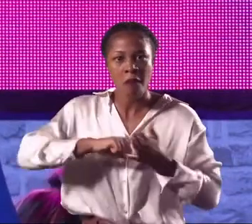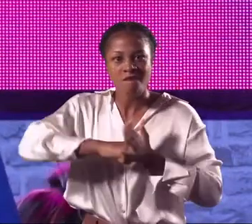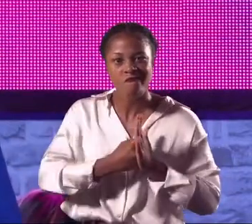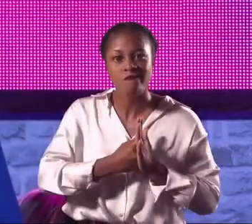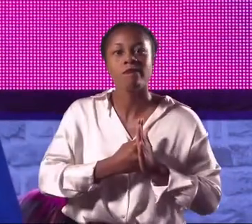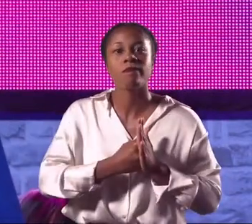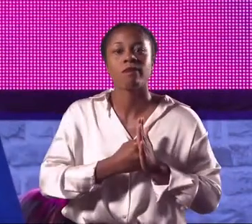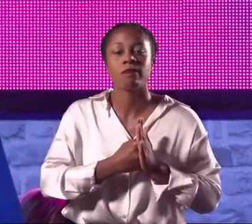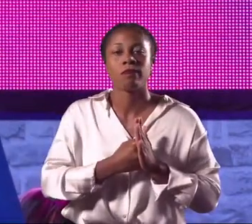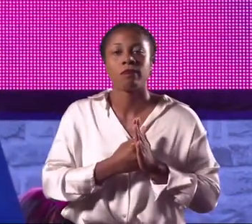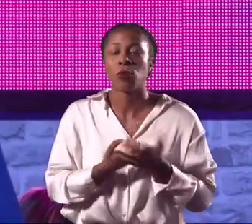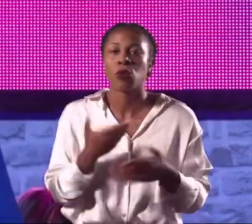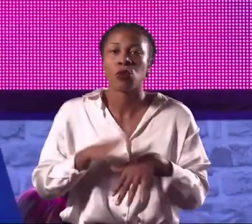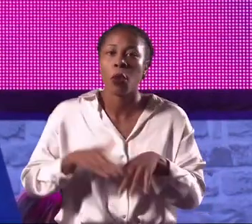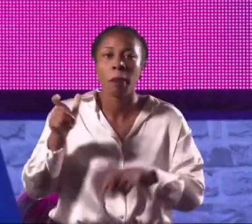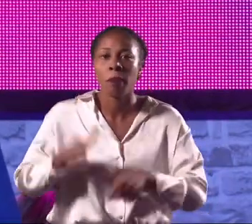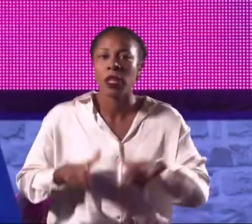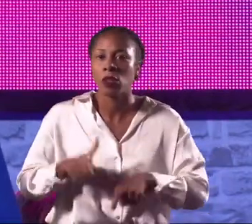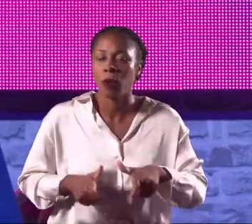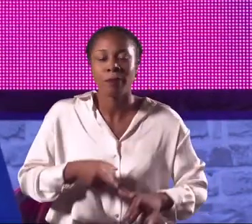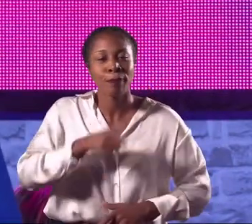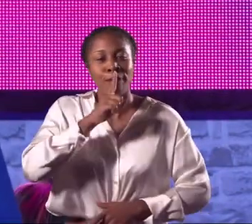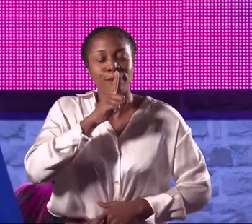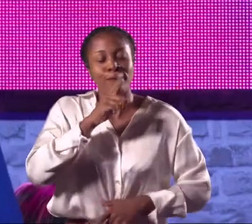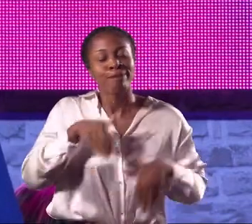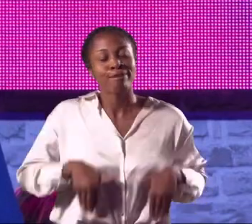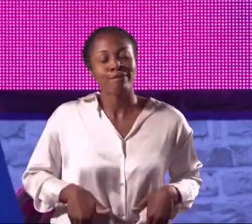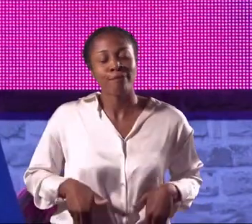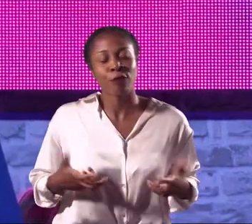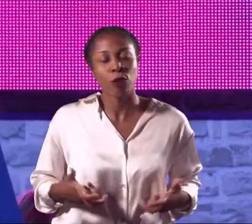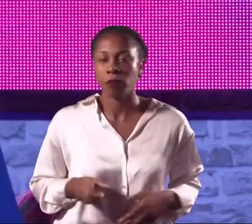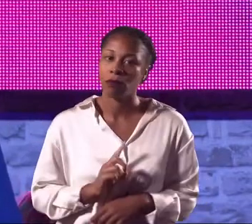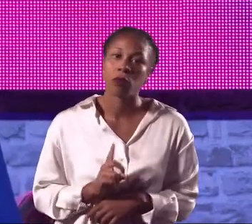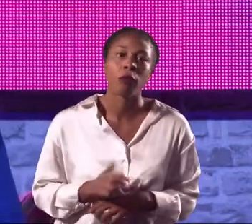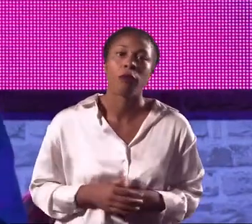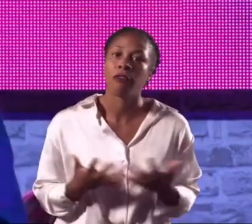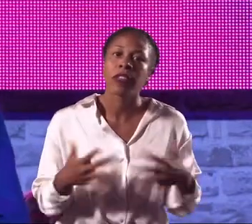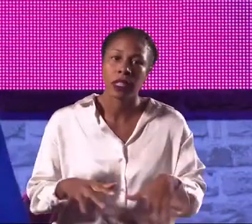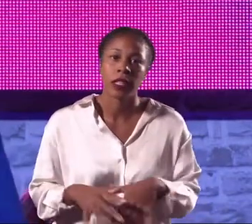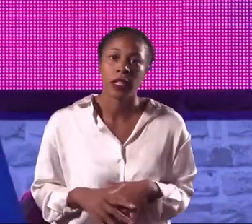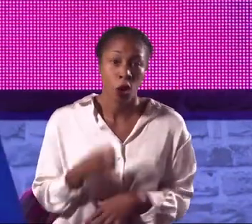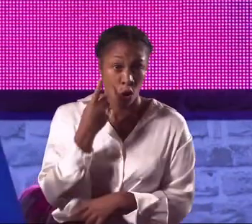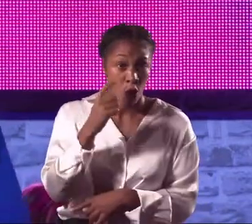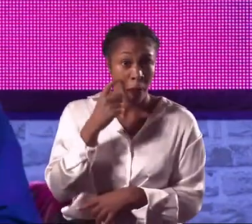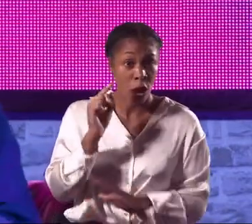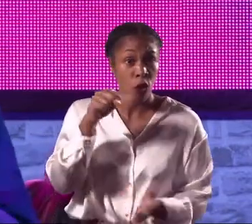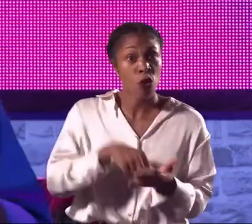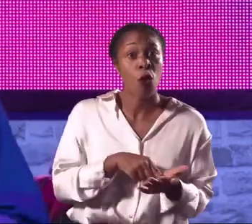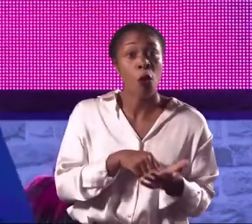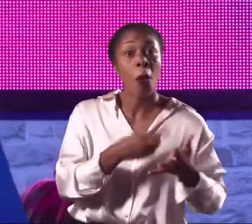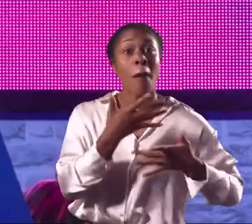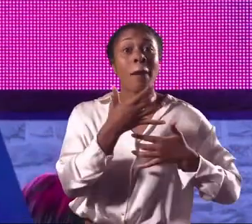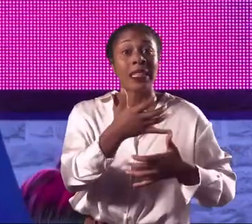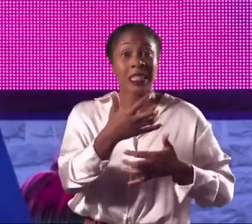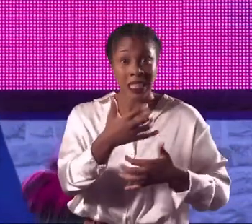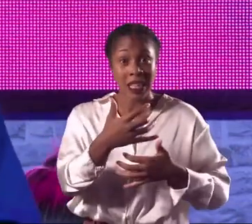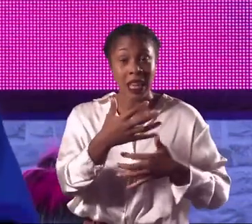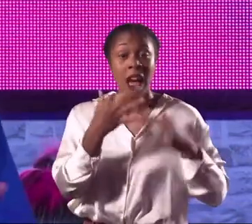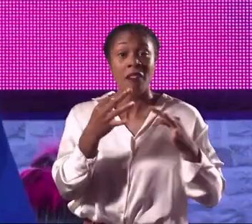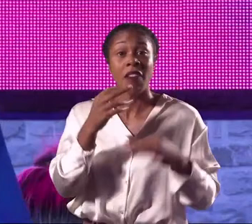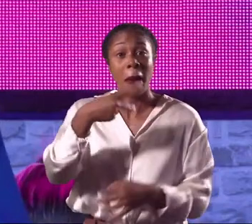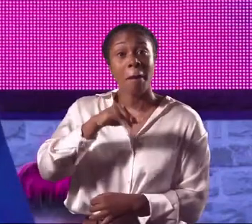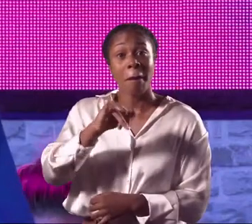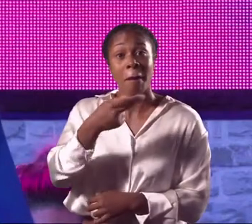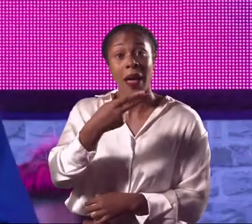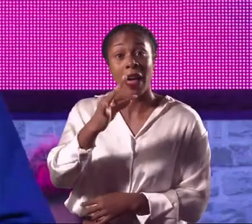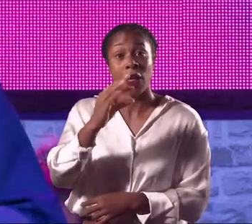Sauf que les gens, aujourd'hui, ne veulent plus se taire. On voit ce qui s'est passé en Martinique avec l'affaire Pinto. L'aspect foncier,